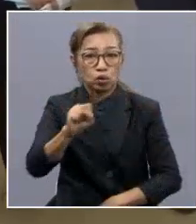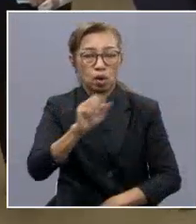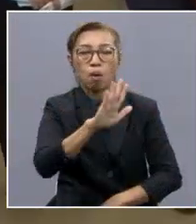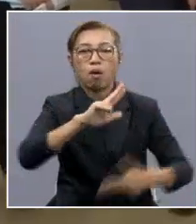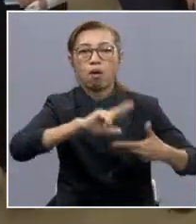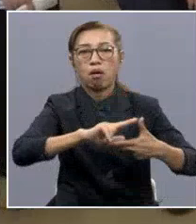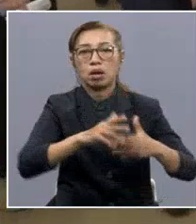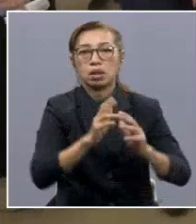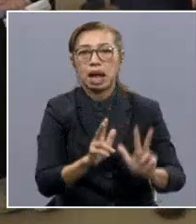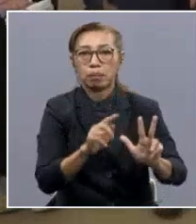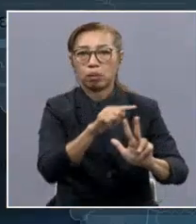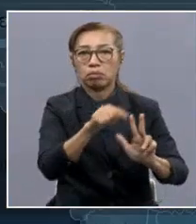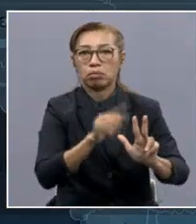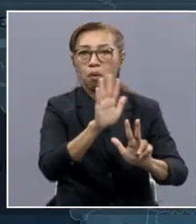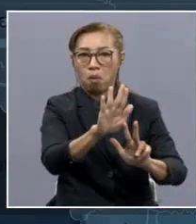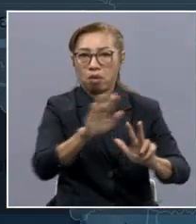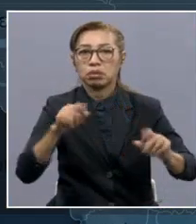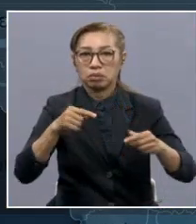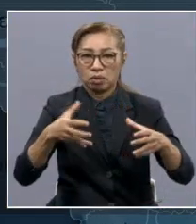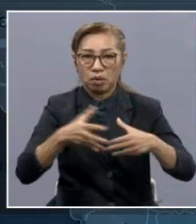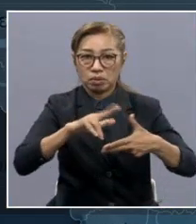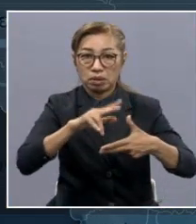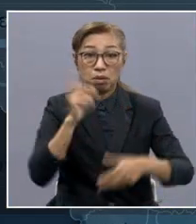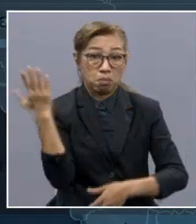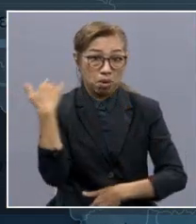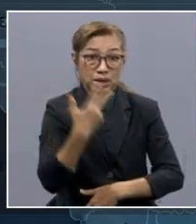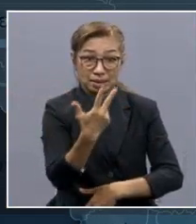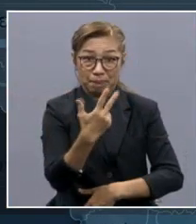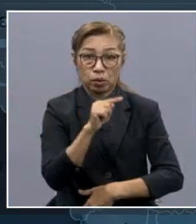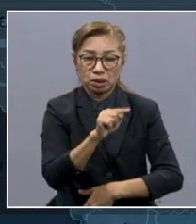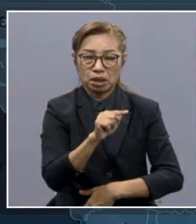ขแล้วก็คุณภูดิษฐ์อินสุวรรณนะครับซึ่งก่อนหน้านี้ทั้ง3คนมีรายงาน